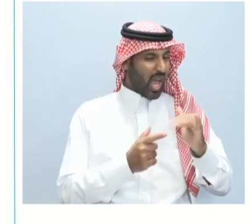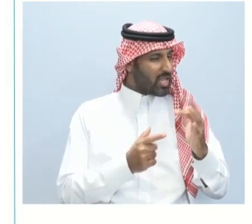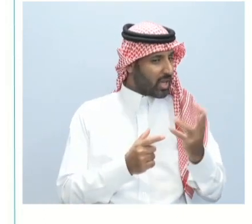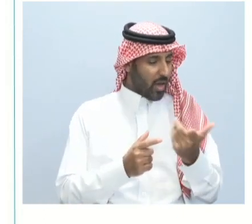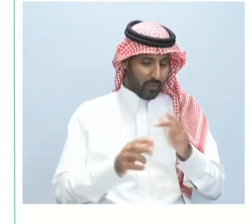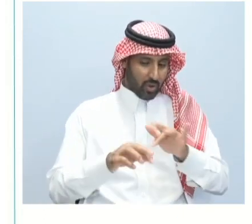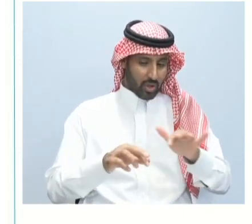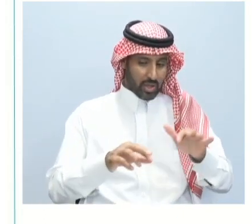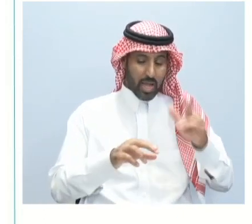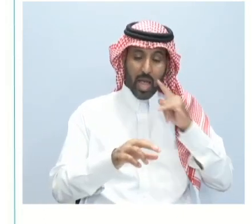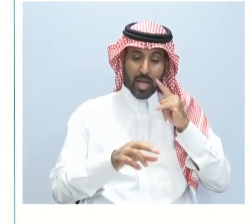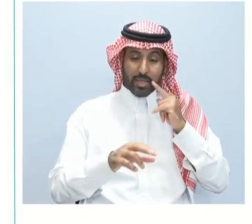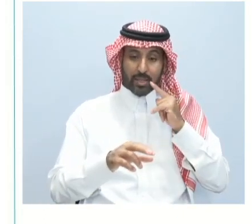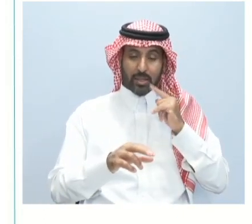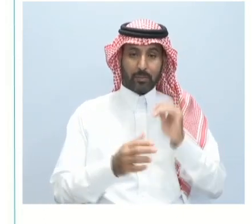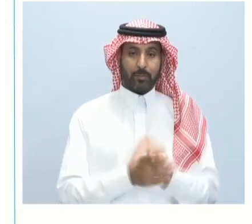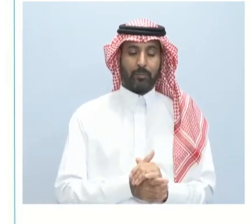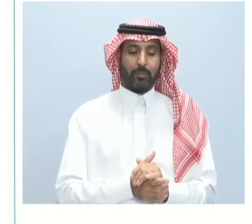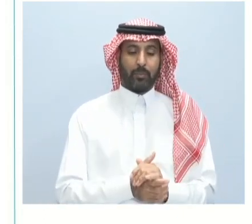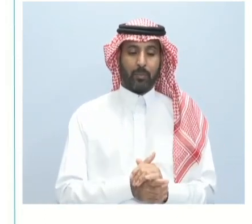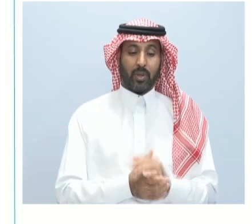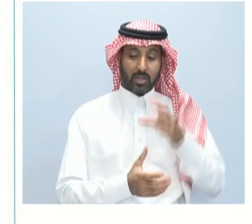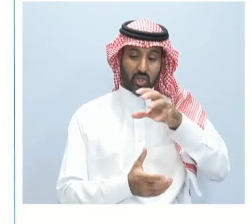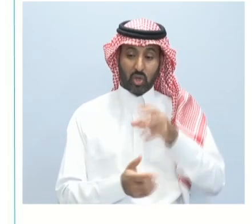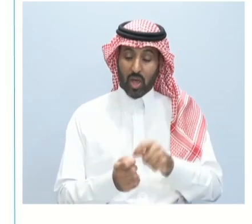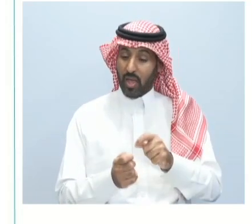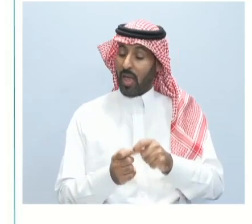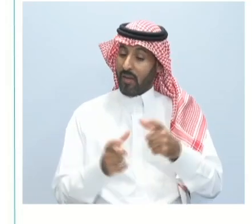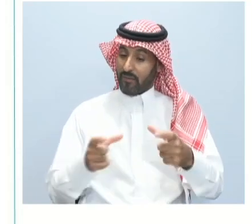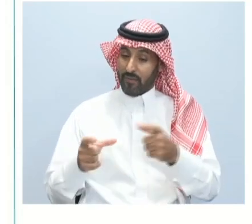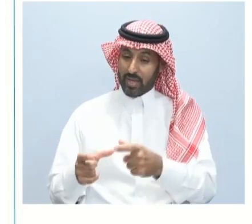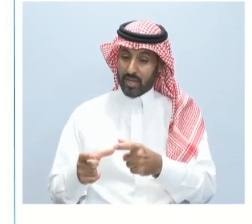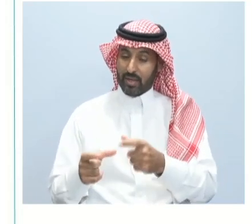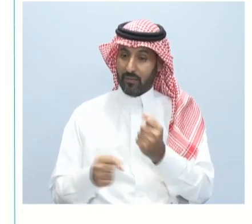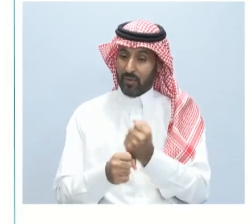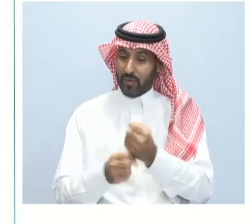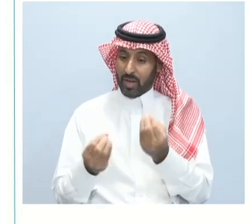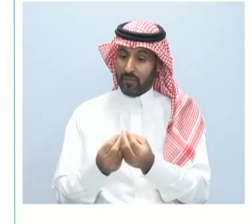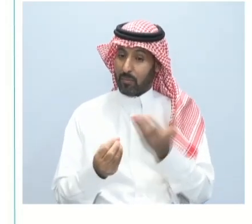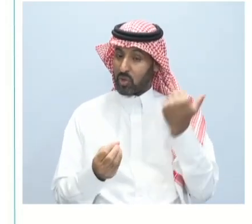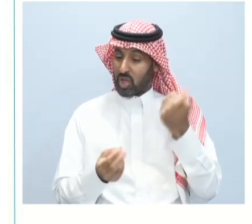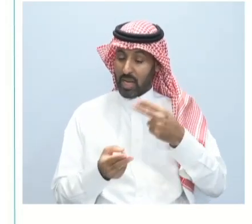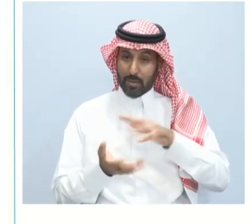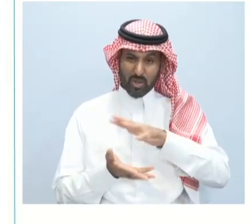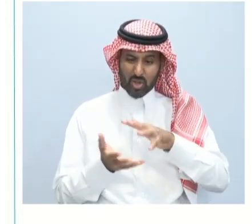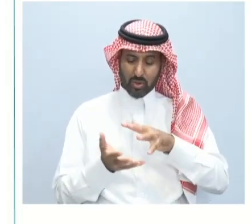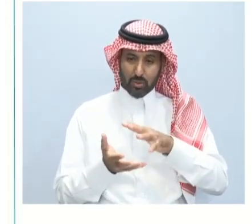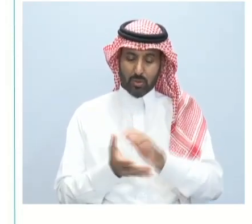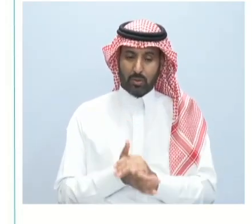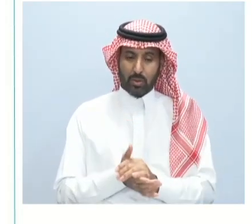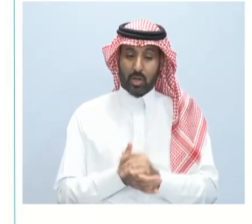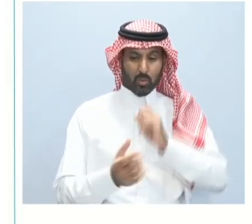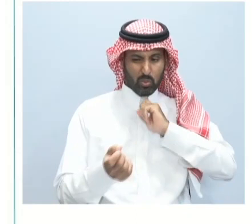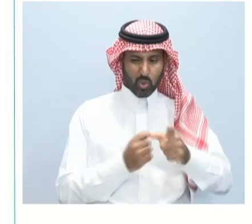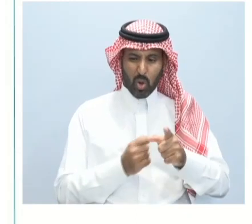مشكله تحسين مشكله تكوين فريق الفريق في المشكله السابقه في الحصه السابقه انها